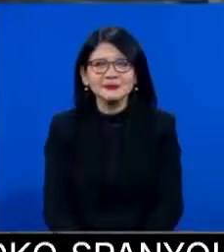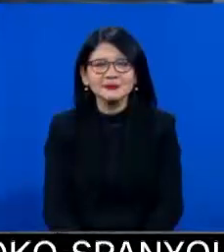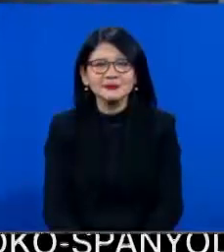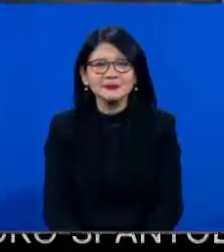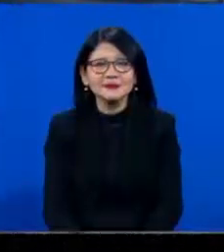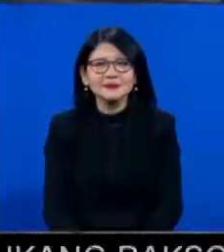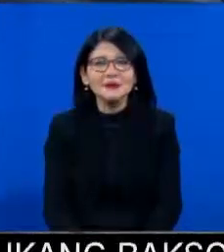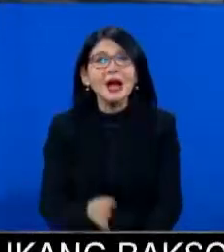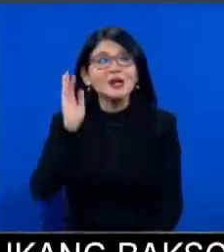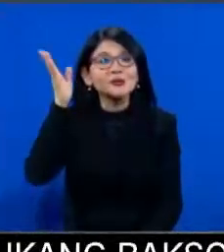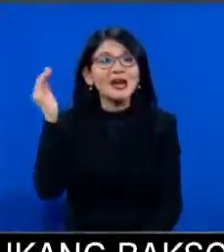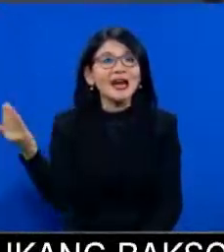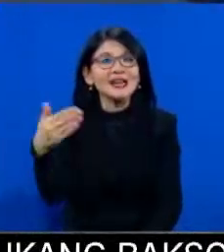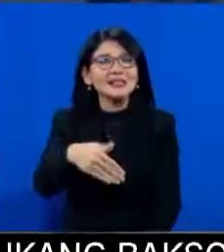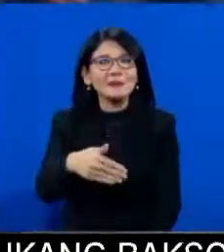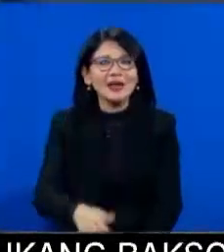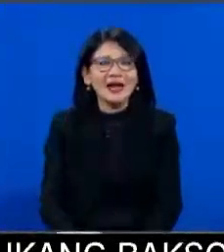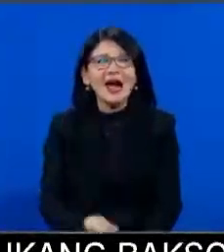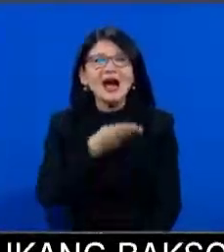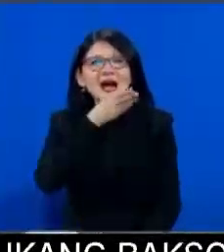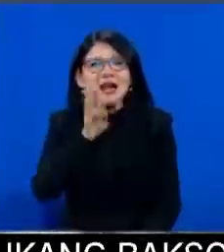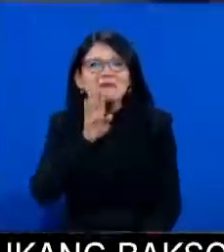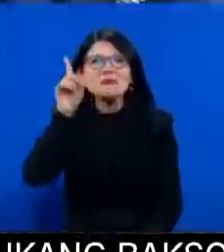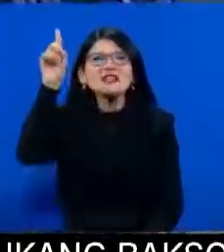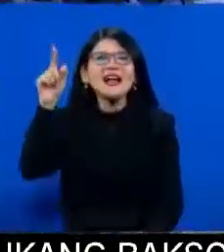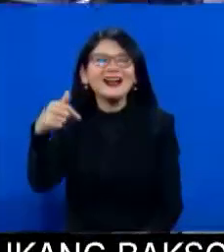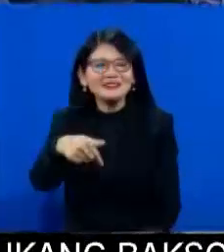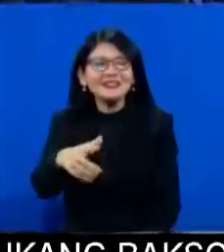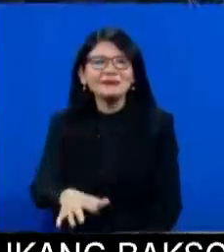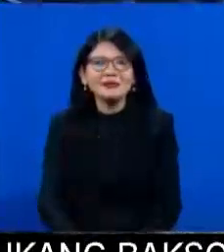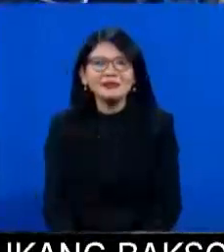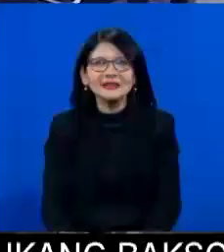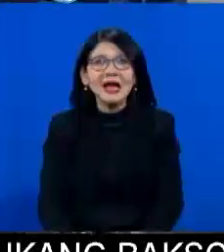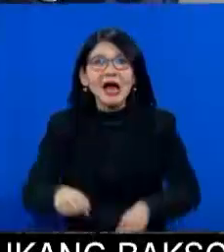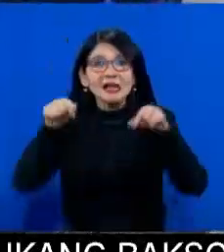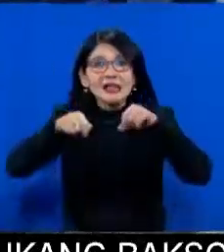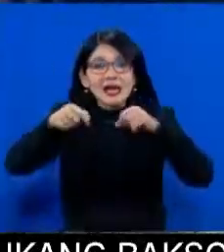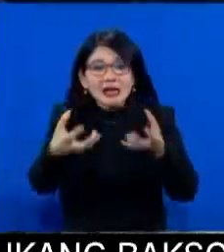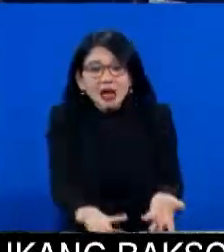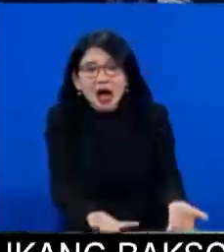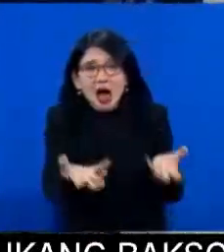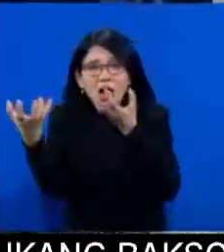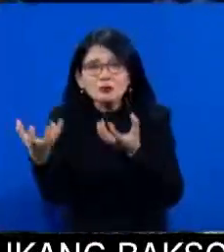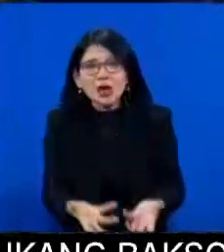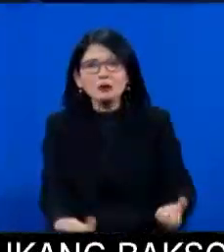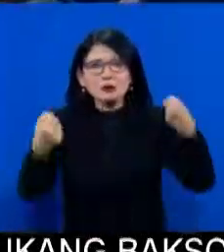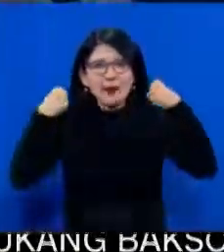Alhamdulillah, udah sampai ya, Bu. Alhamdulillah, udah nyampe ya, Bu, ya. Sekarang kita angkutin ya, Bu.